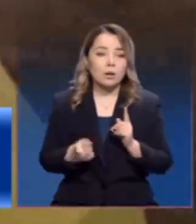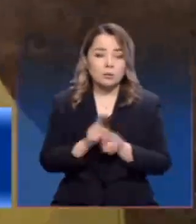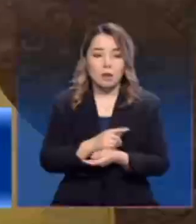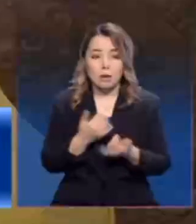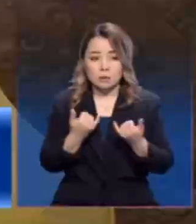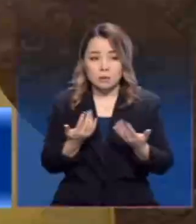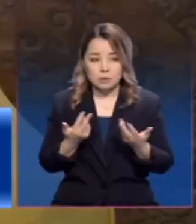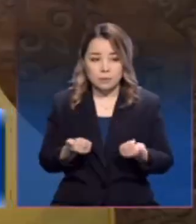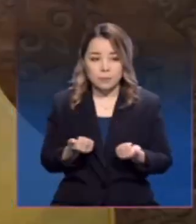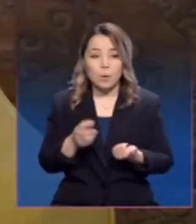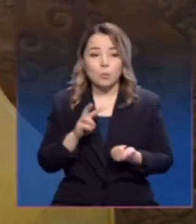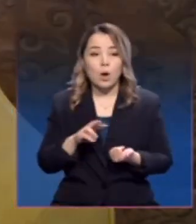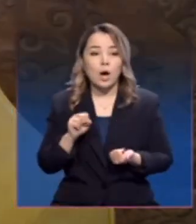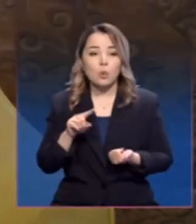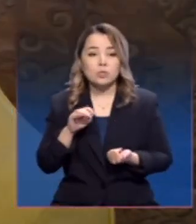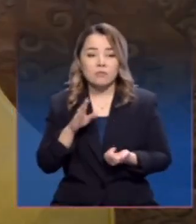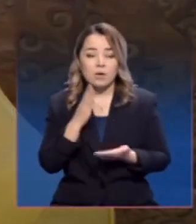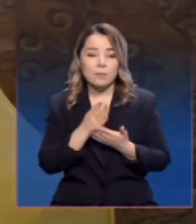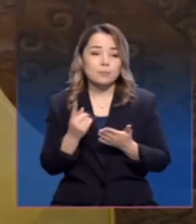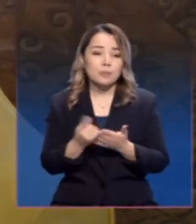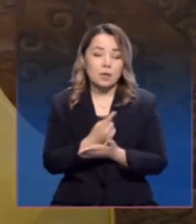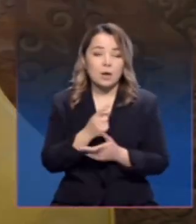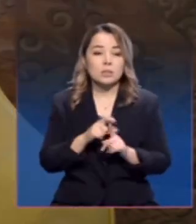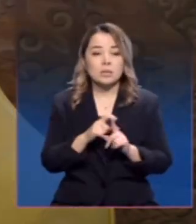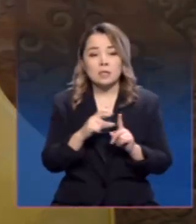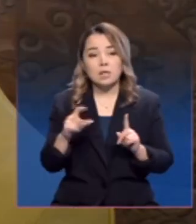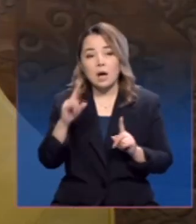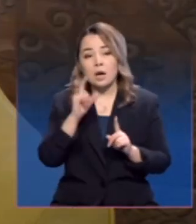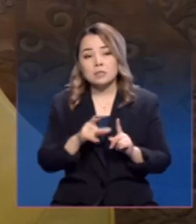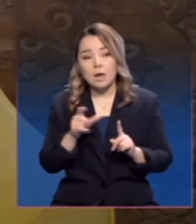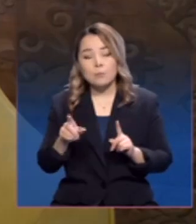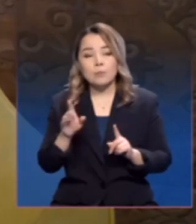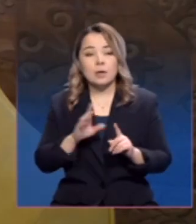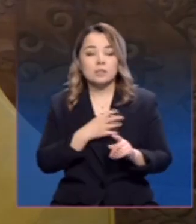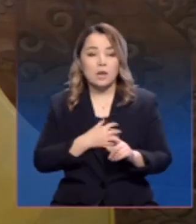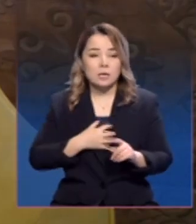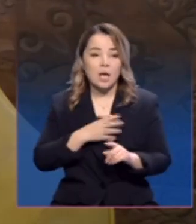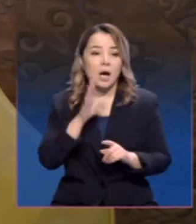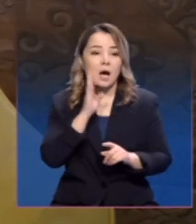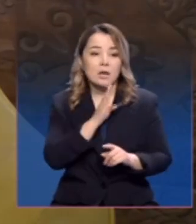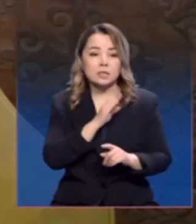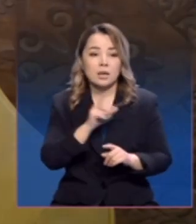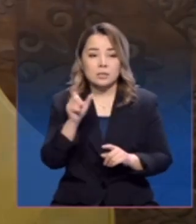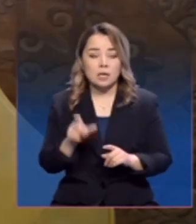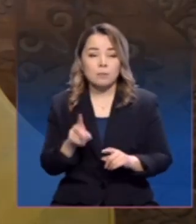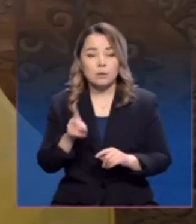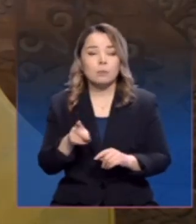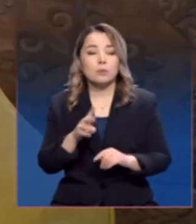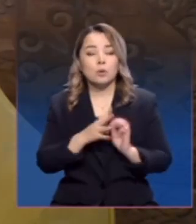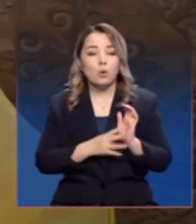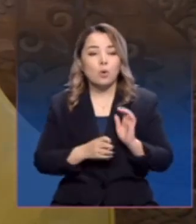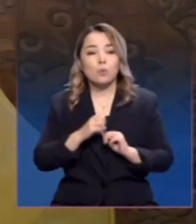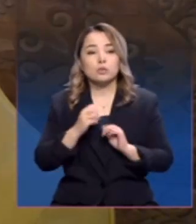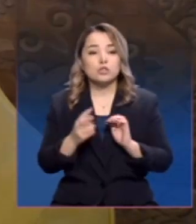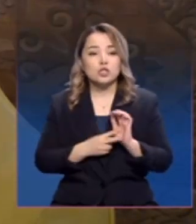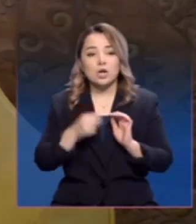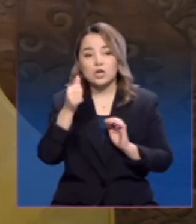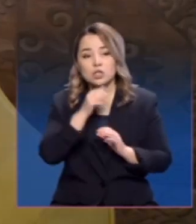ме? Мұхтар Әуезовтің ең алғашқы мақаласы «Адамдық негізі әйел» деп аталады. 1917 жылы жазылған.